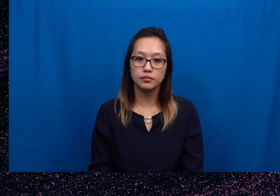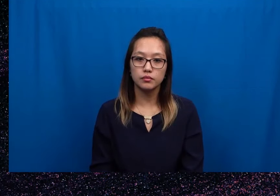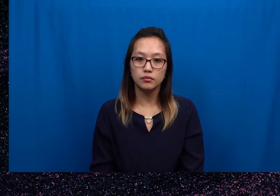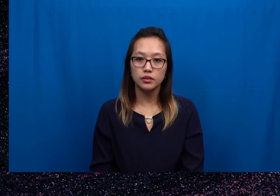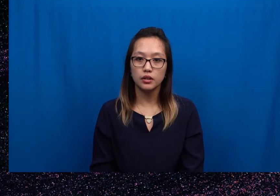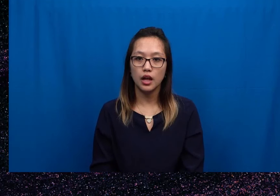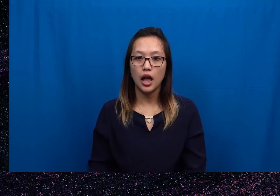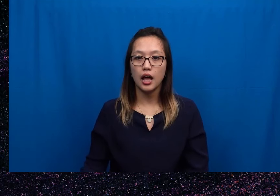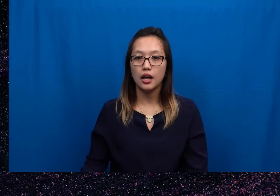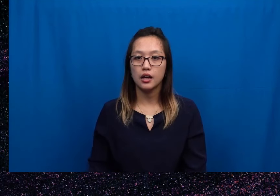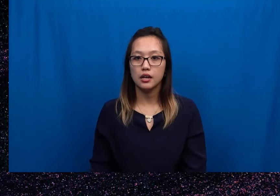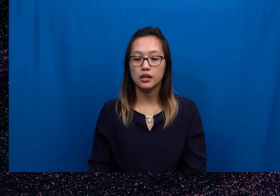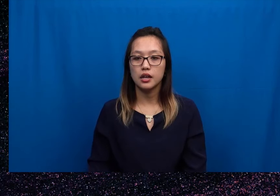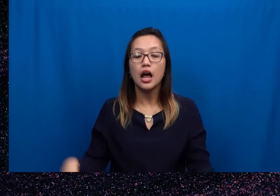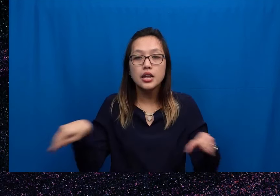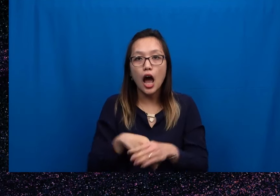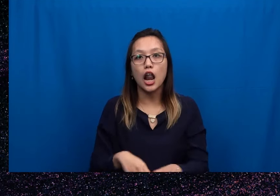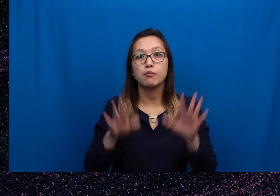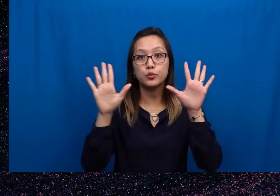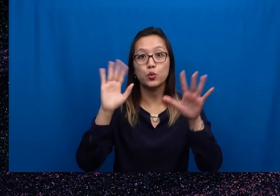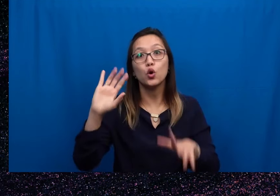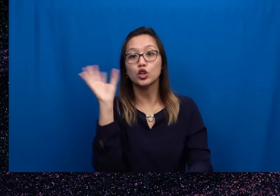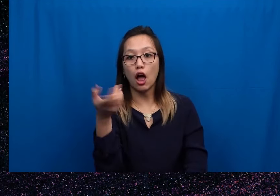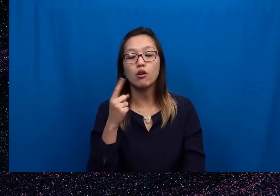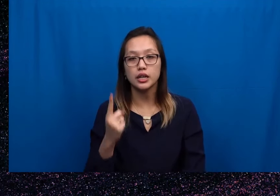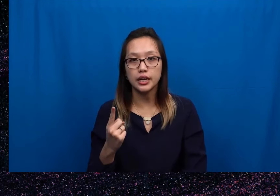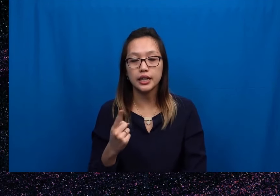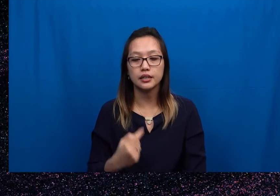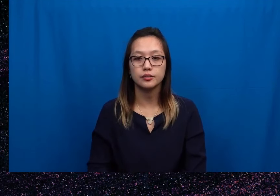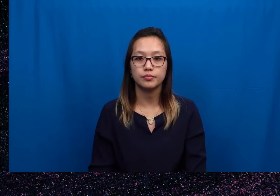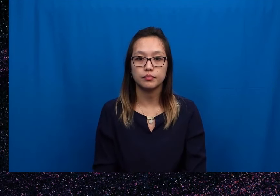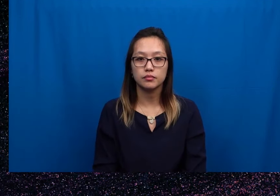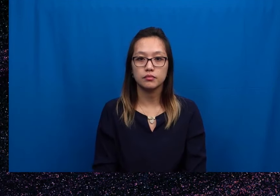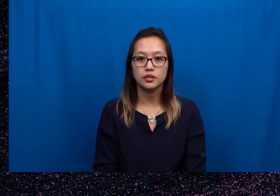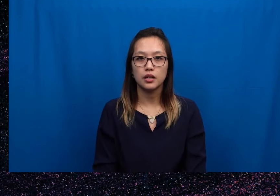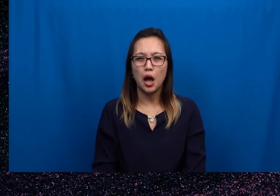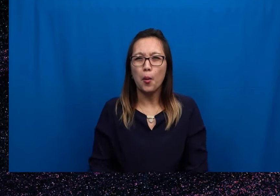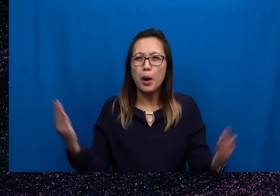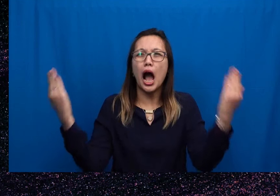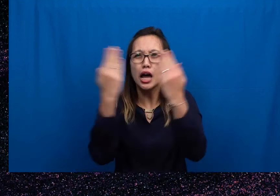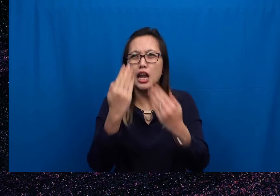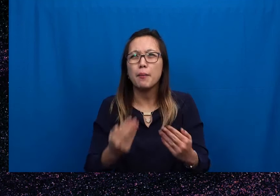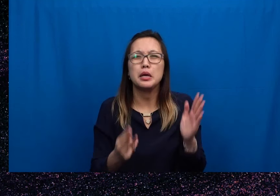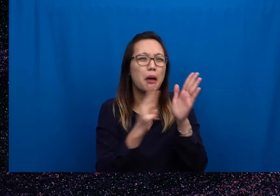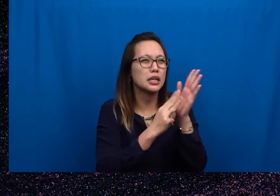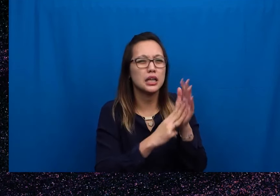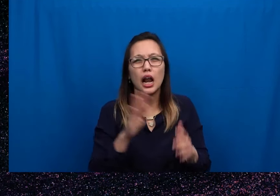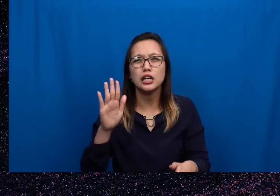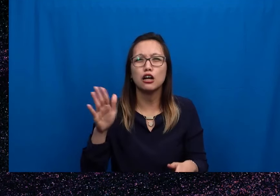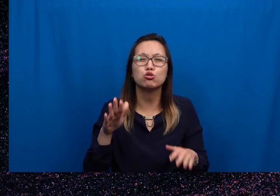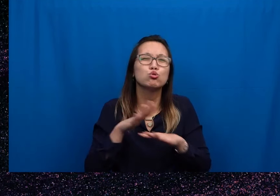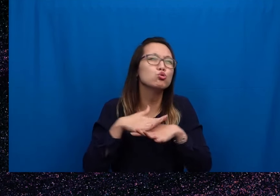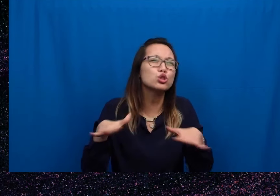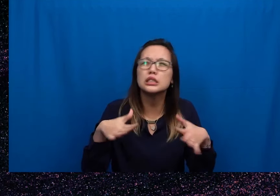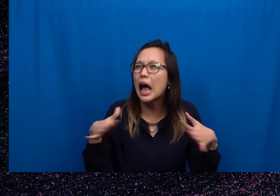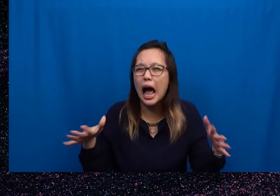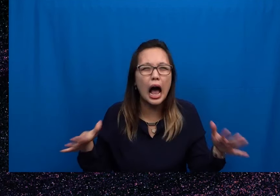dekade itu Bill Gaither bersama keluarganya menghadapi masa yang tidak mudah dalam pergumulan